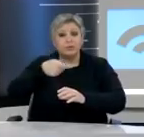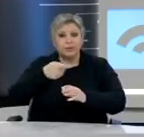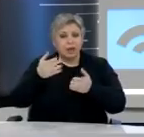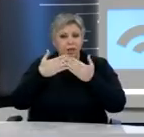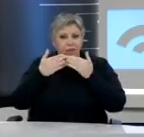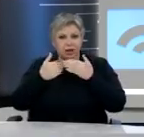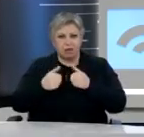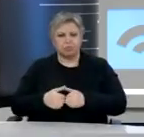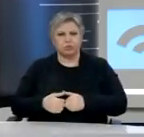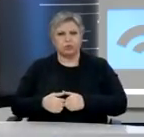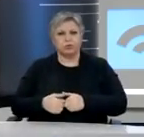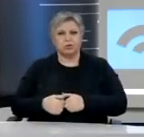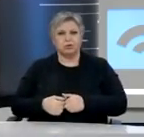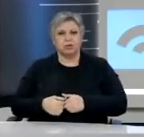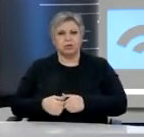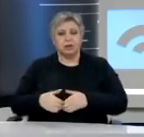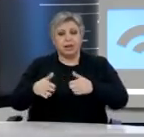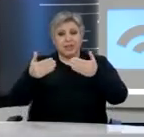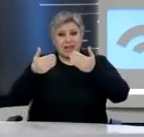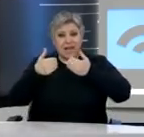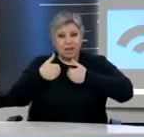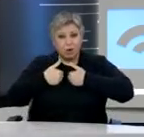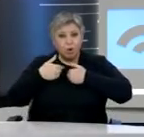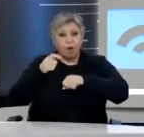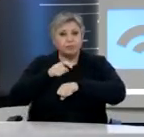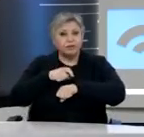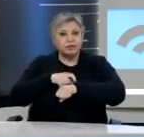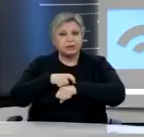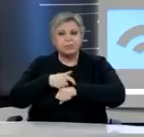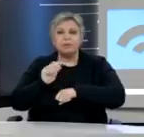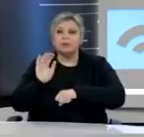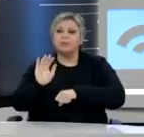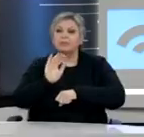Είναι κυβερνήσεις μειοψηφίας. Εγώ δεν κάνω αυτό. Ζητώ την πλειοψηφία της Βουλής.